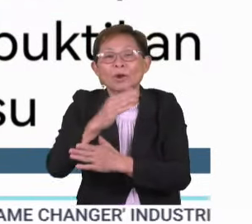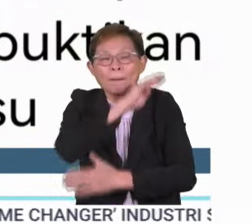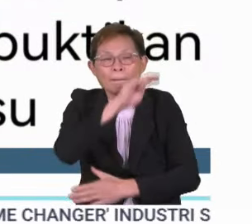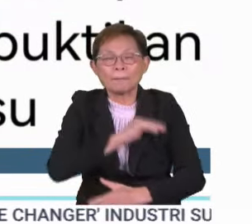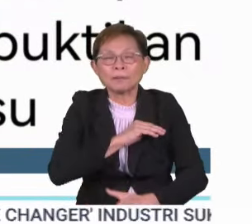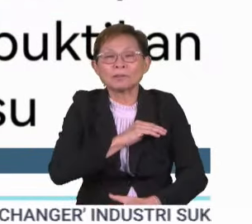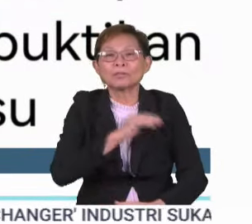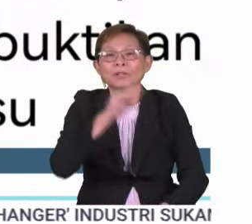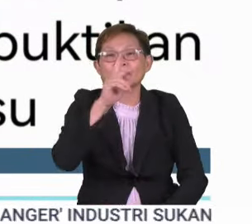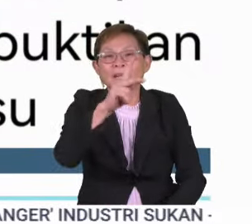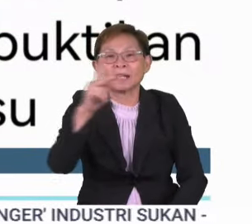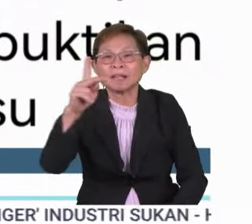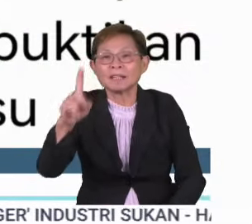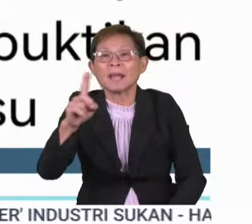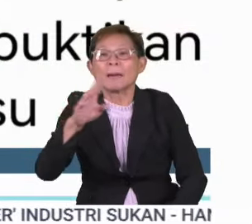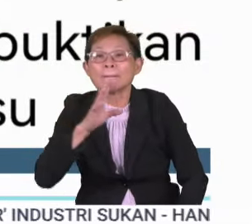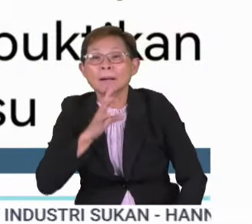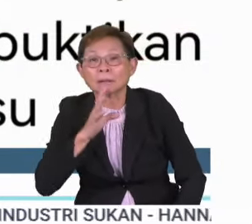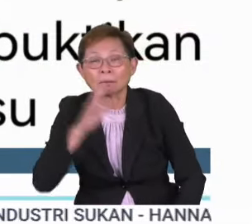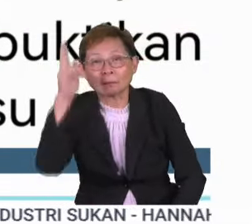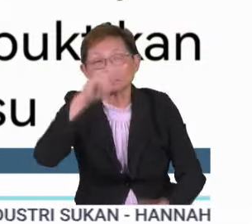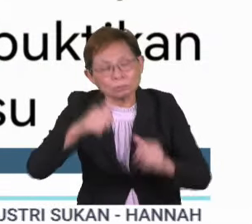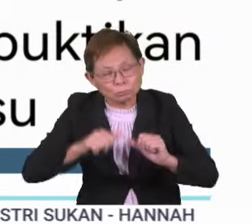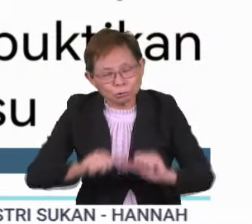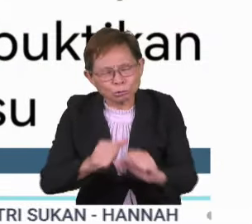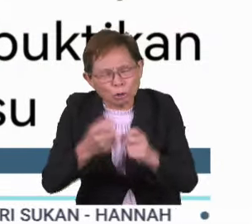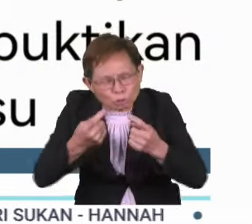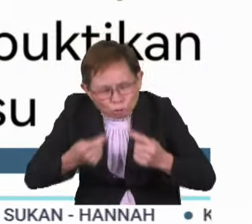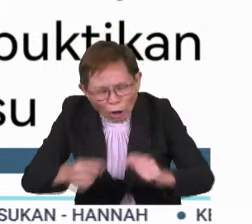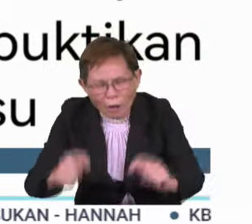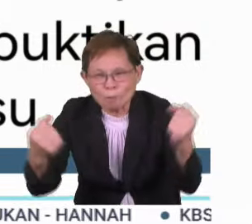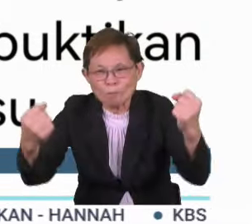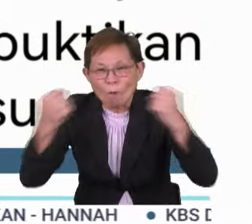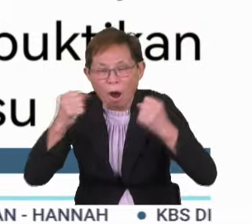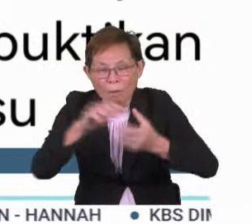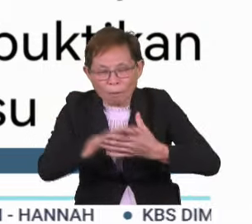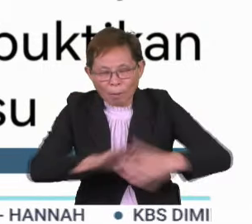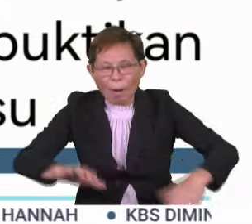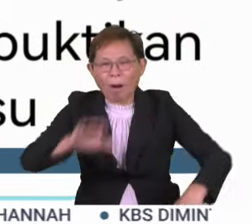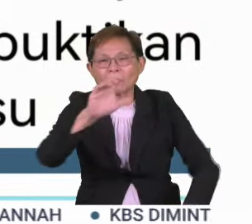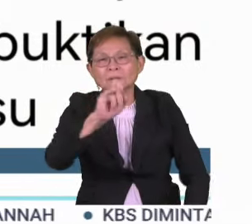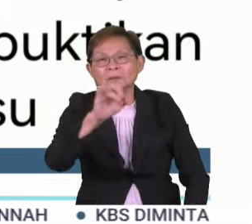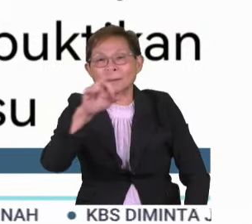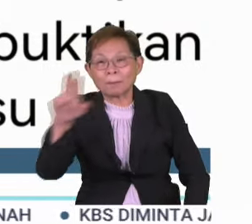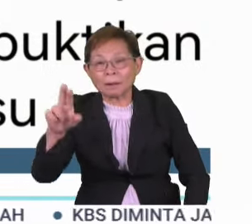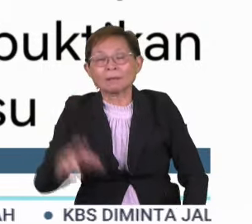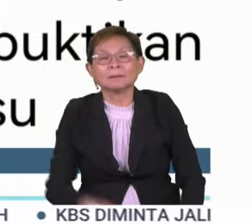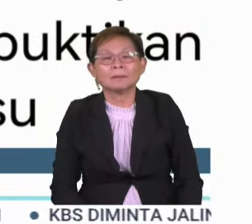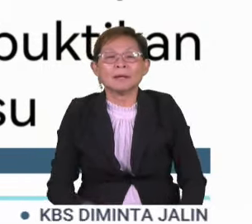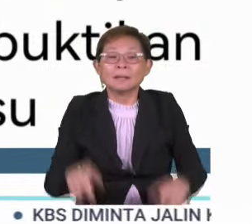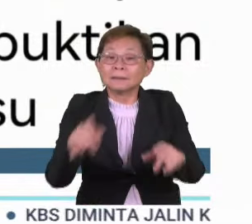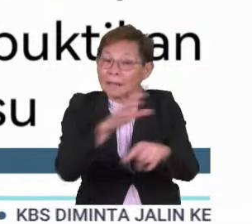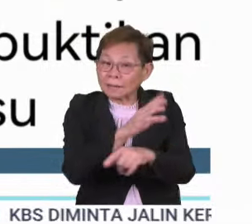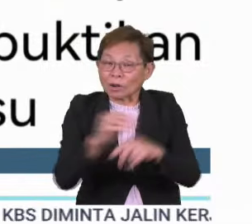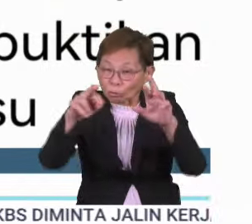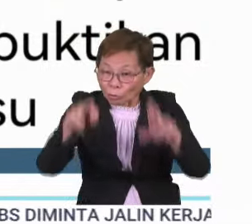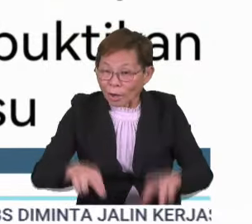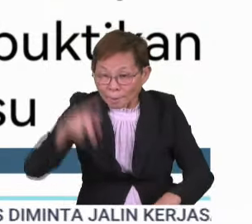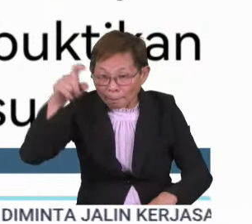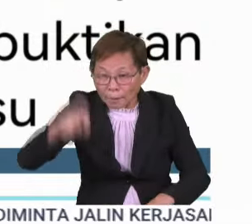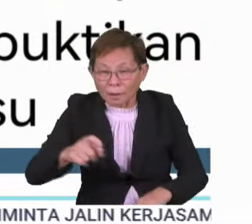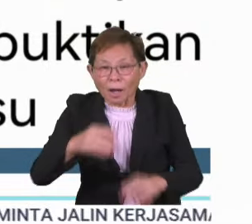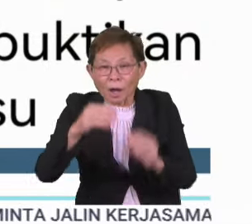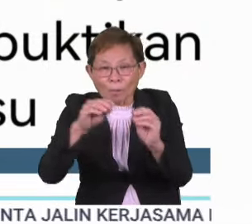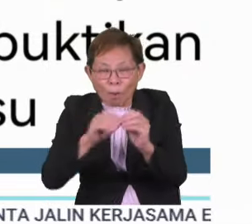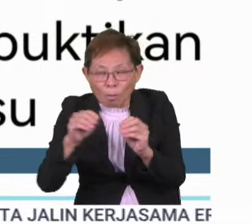digital Fahmi fadir berkata kerajaan akan terus berusaha memantapkan keselamatan cber dalam masa sama rakyat perlu